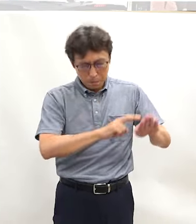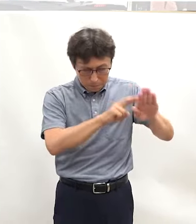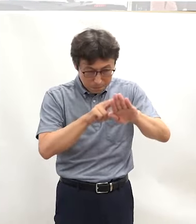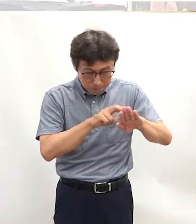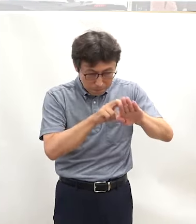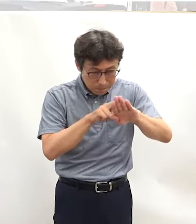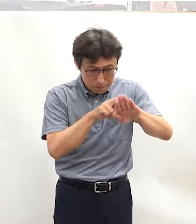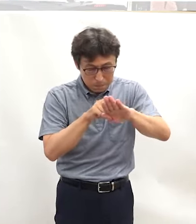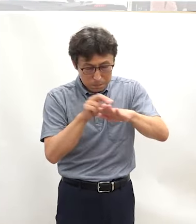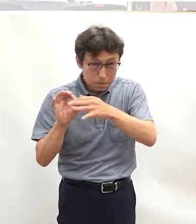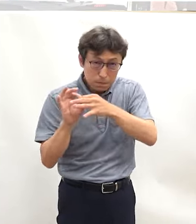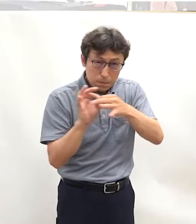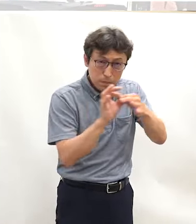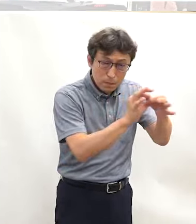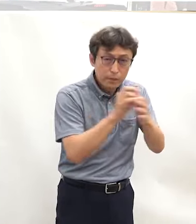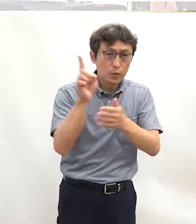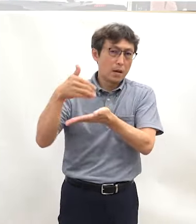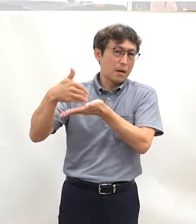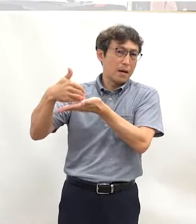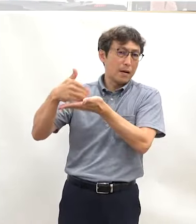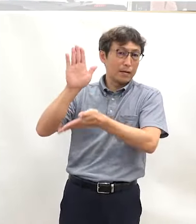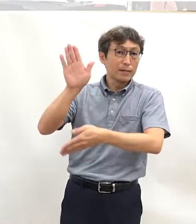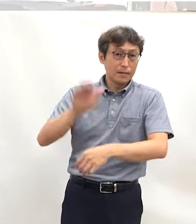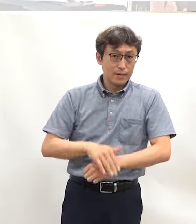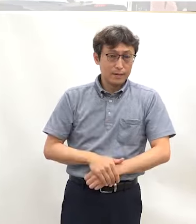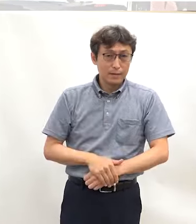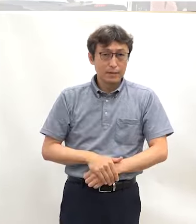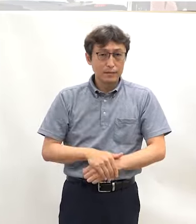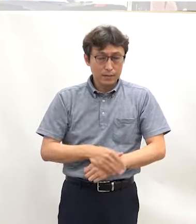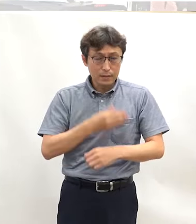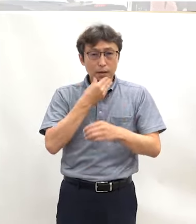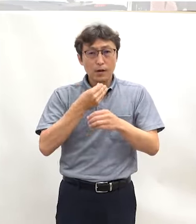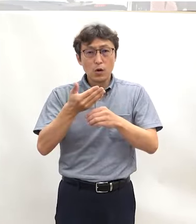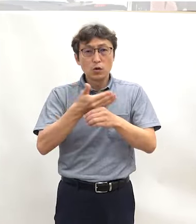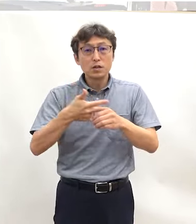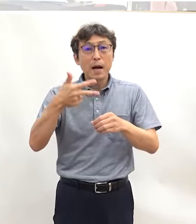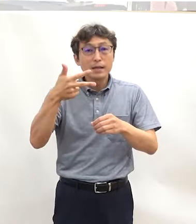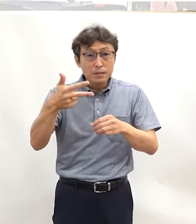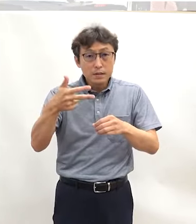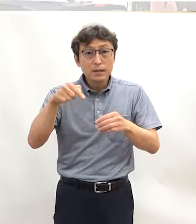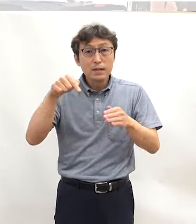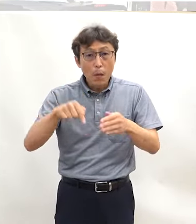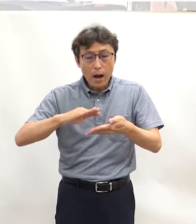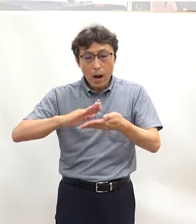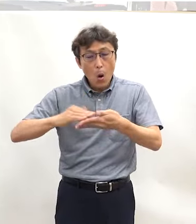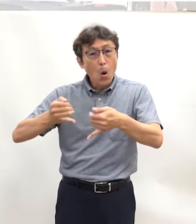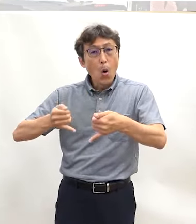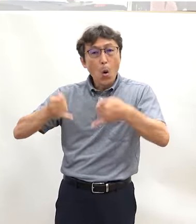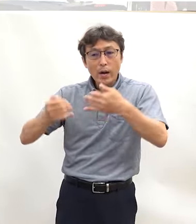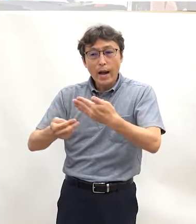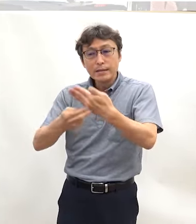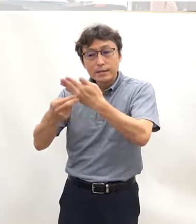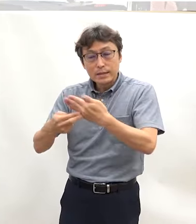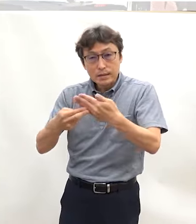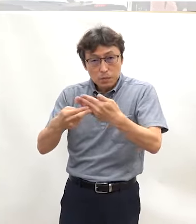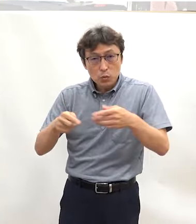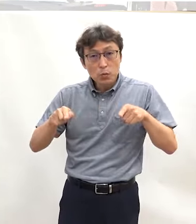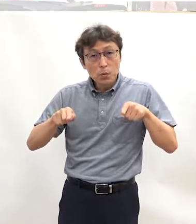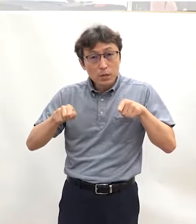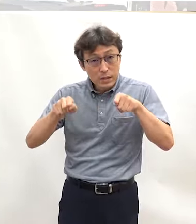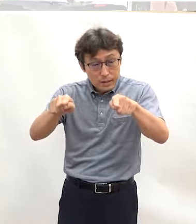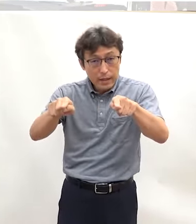ています。こうした中で、本市ではオンライン診療も確保しながら、活用し